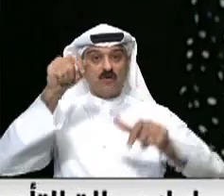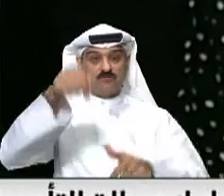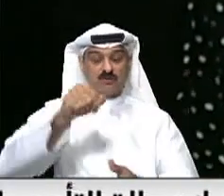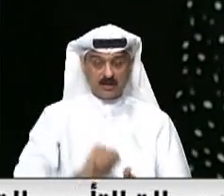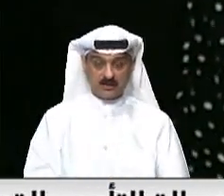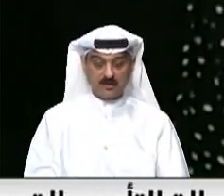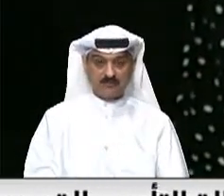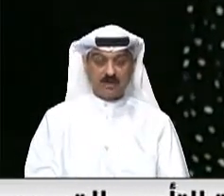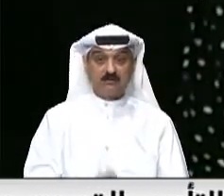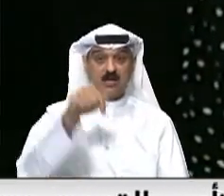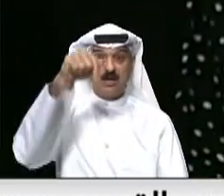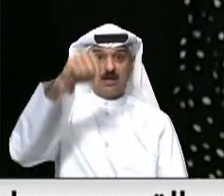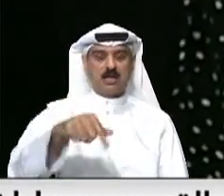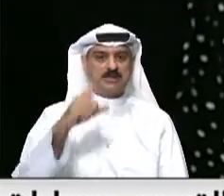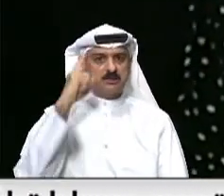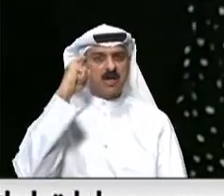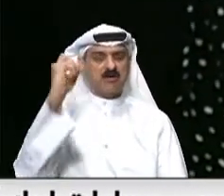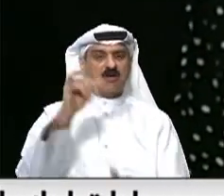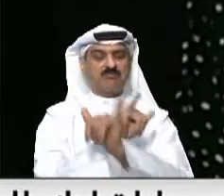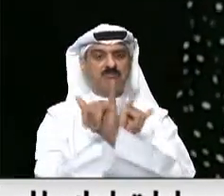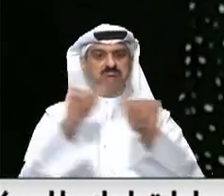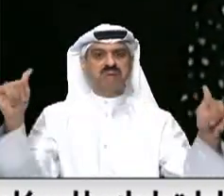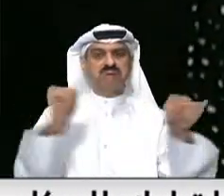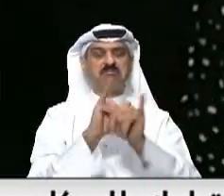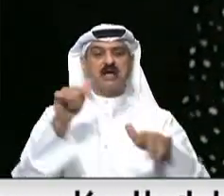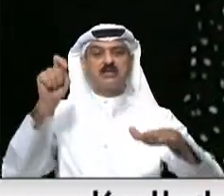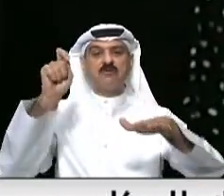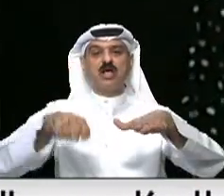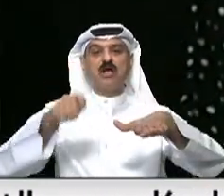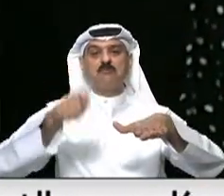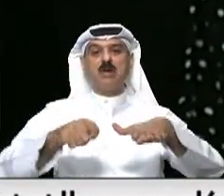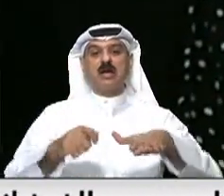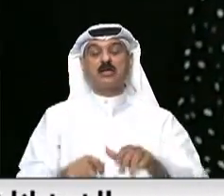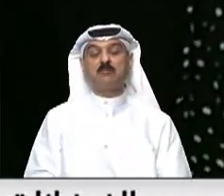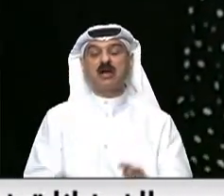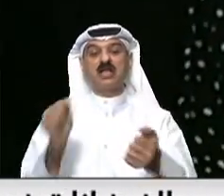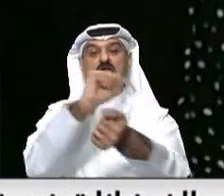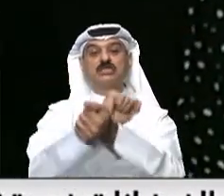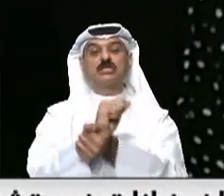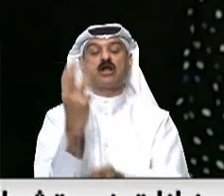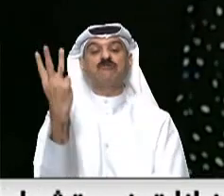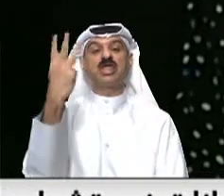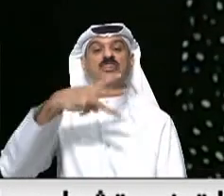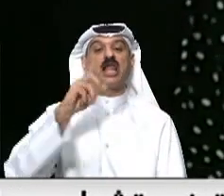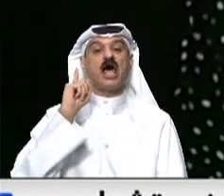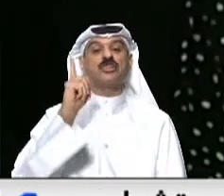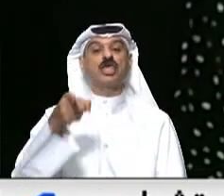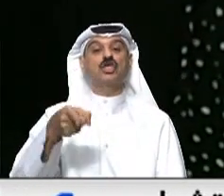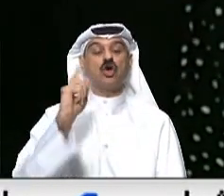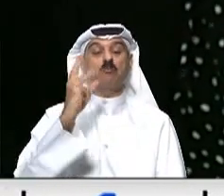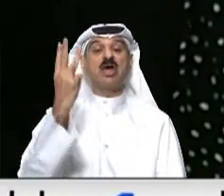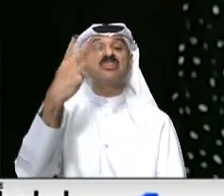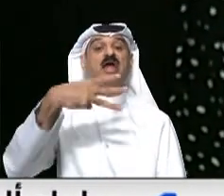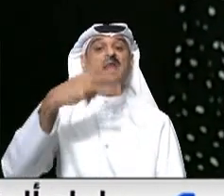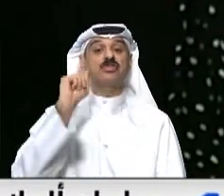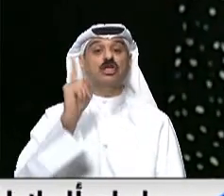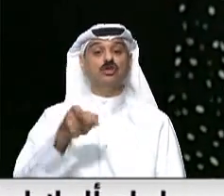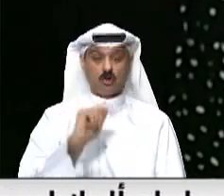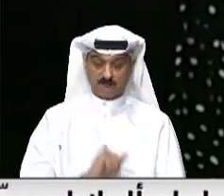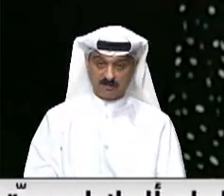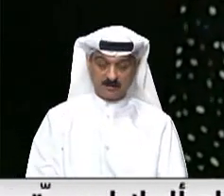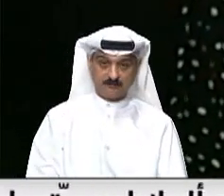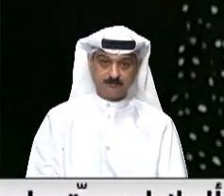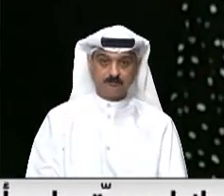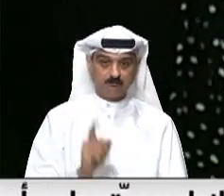حالة واحدة، في حال الخيانة لن نسامح. ورأينا بأن في خطابه الذي ألقاه خطاب الأمة أثنى على عناصر من